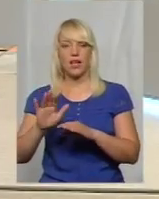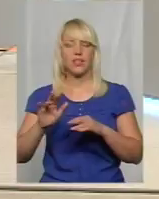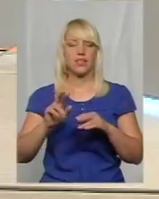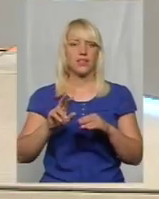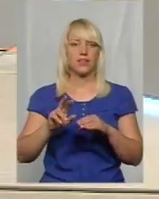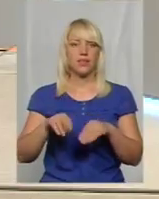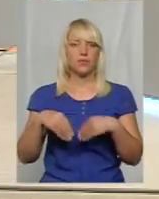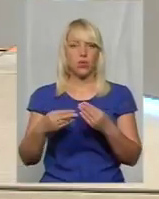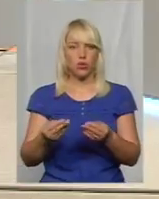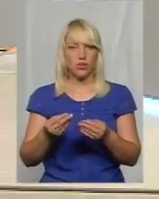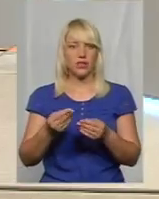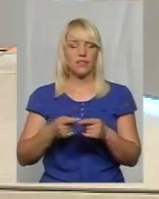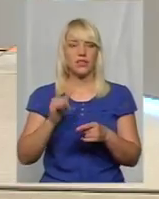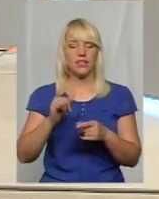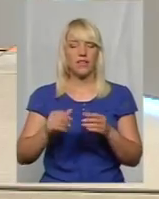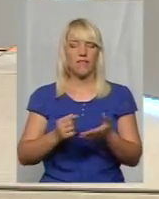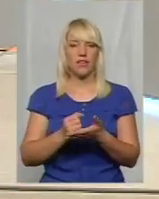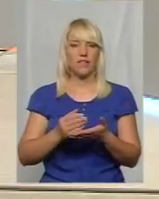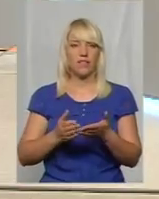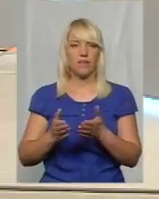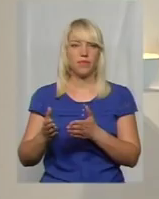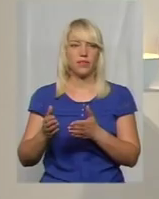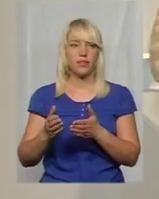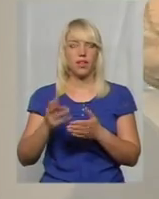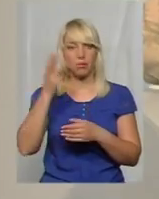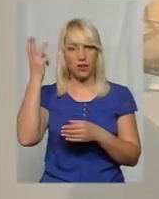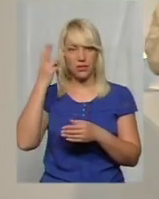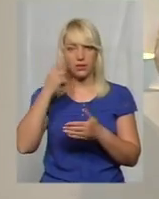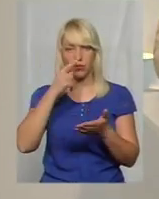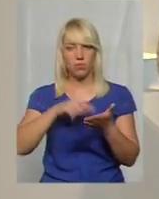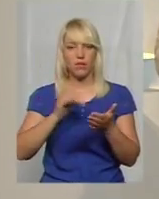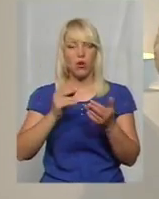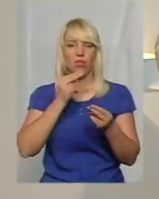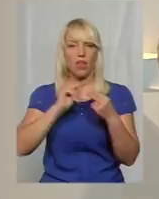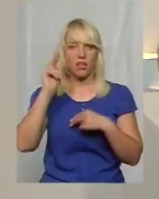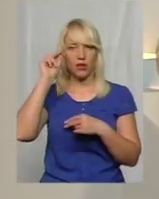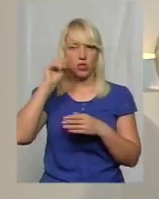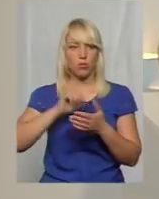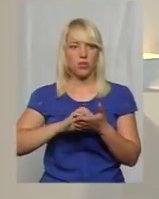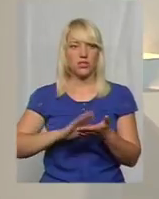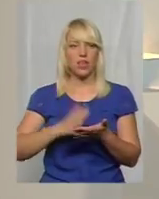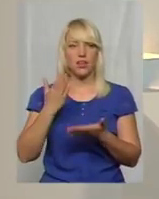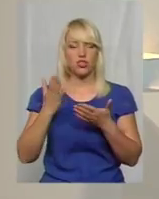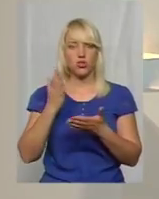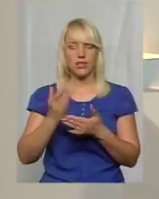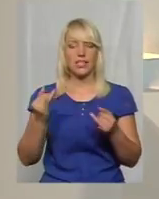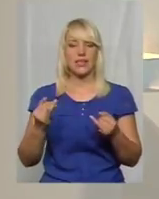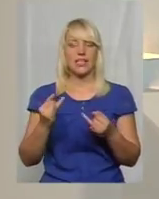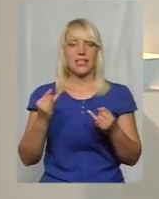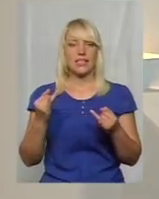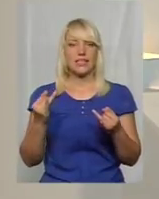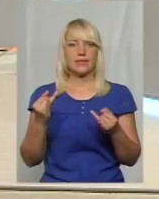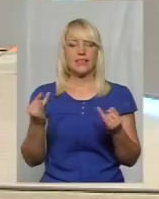наприклад, Хмельницьку область в найкращі показники. І все ж таки, якщо є питання зацікавленості у землі,